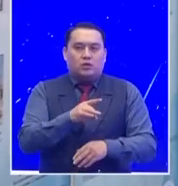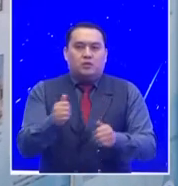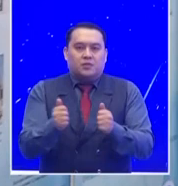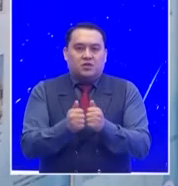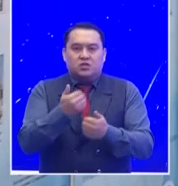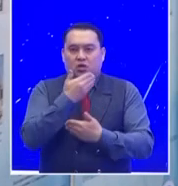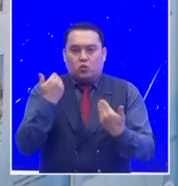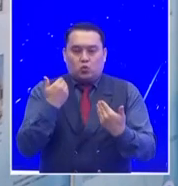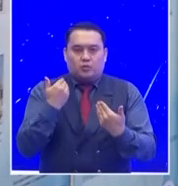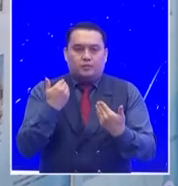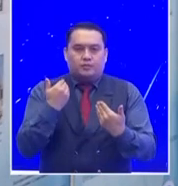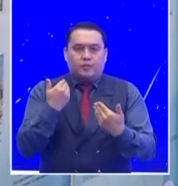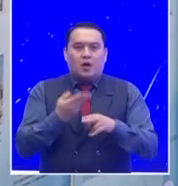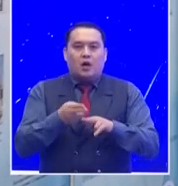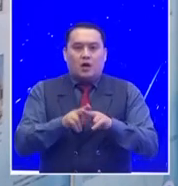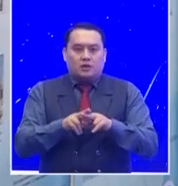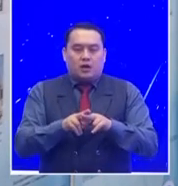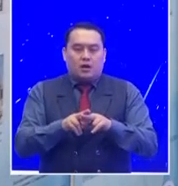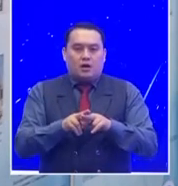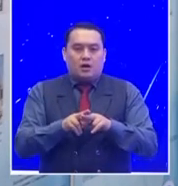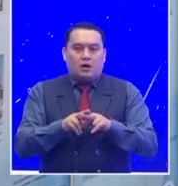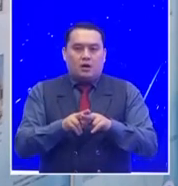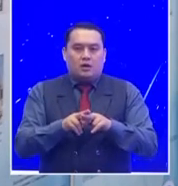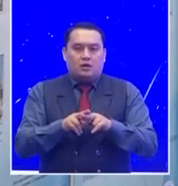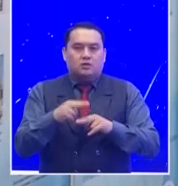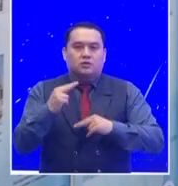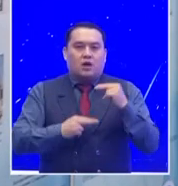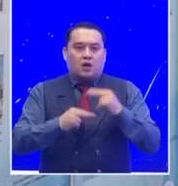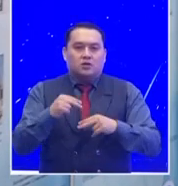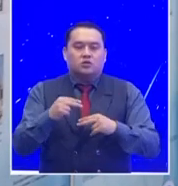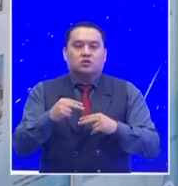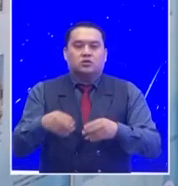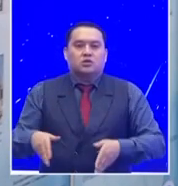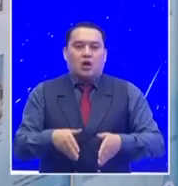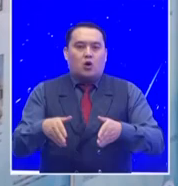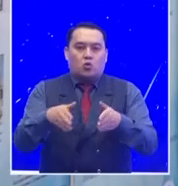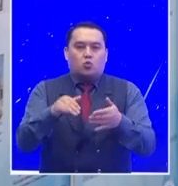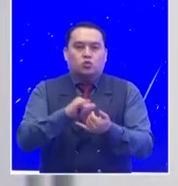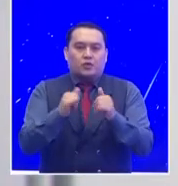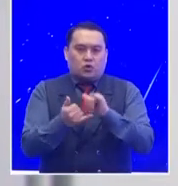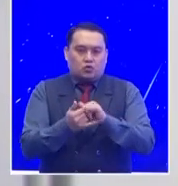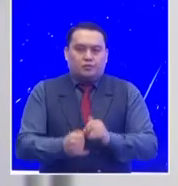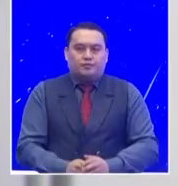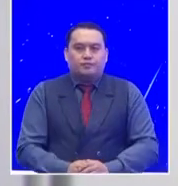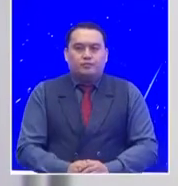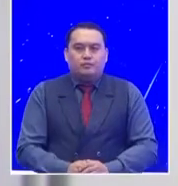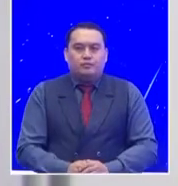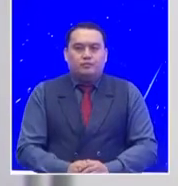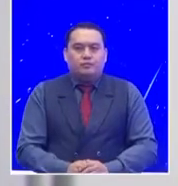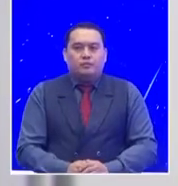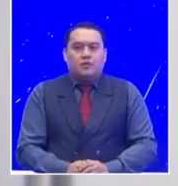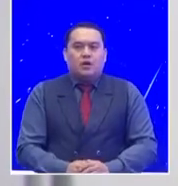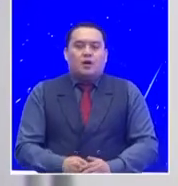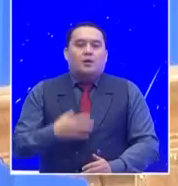ближайшего. Это битум пойдет для строительства дороги Нусть-Каменогорск. Что же касается